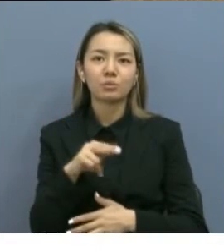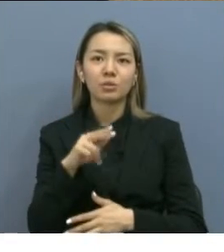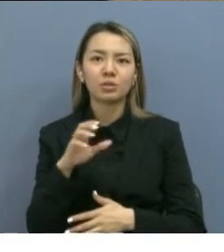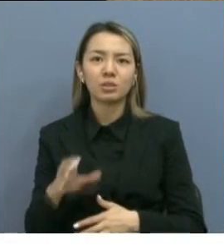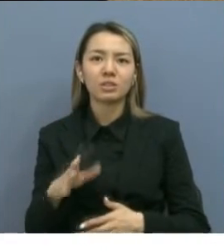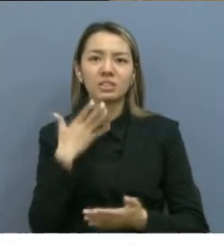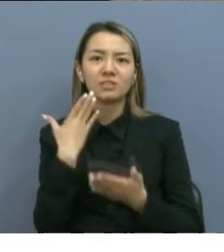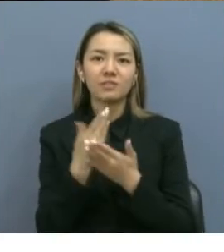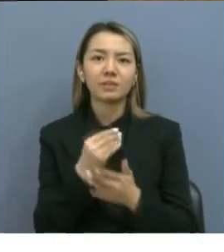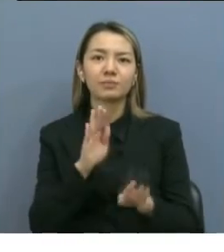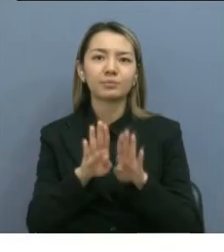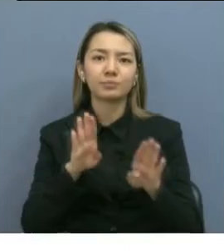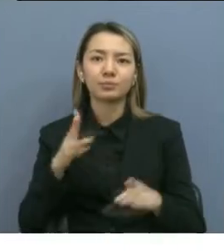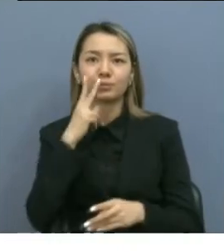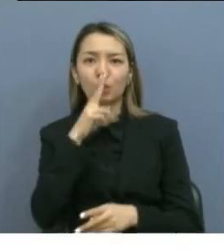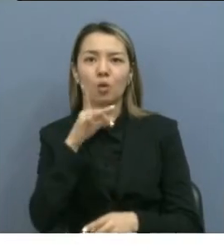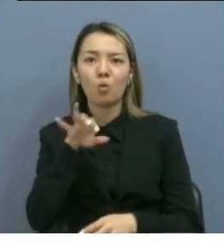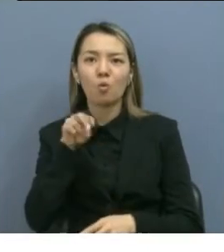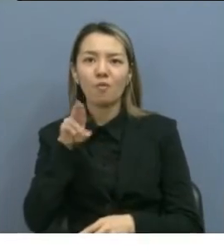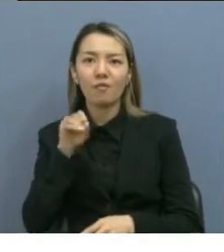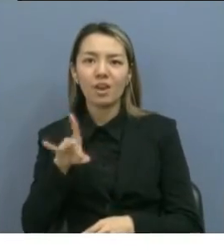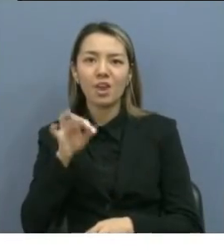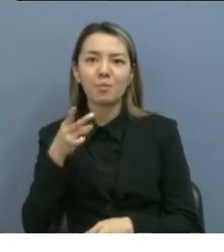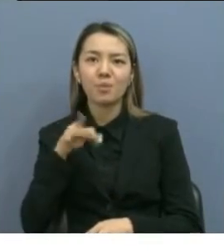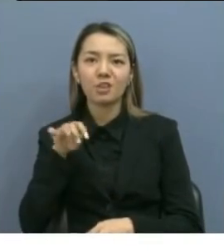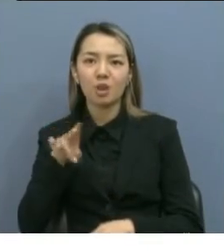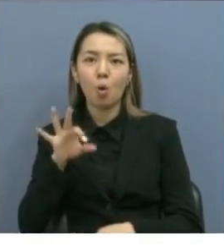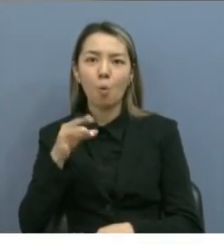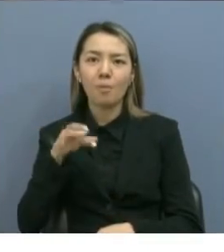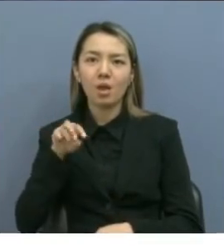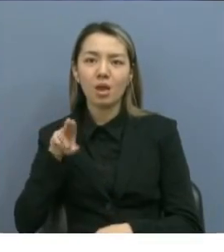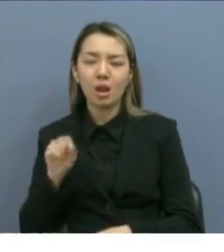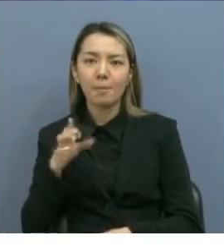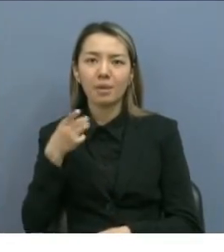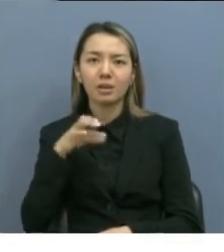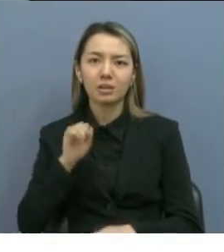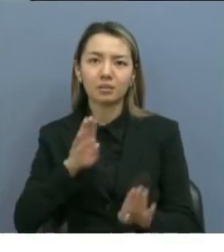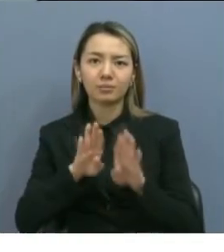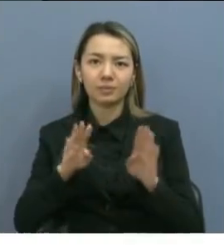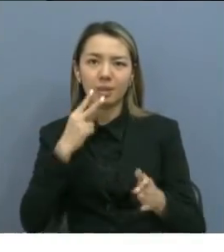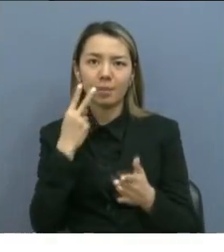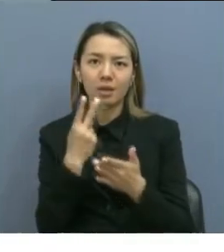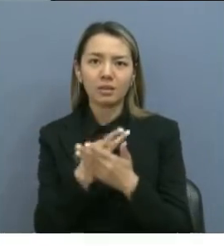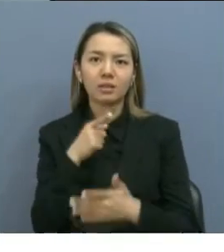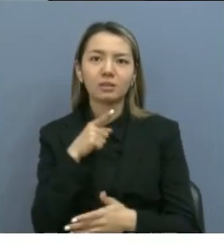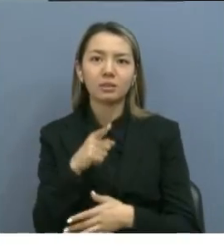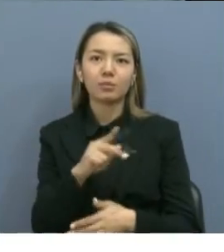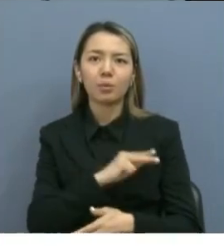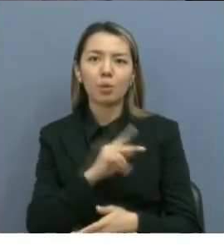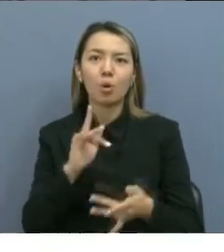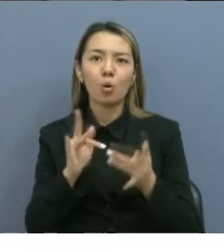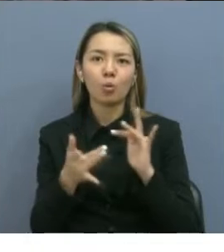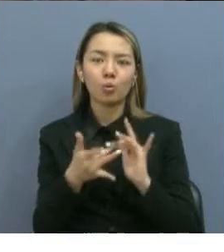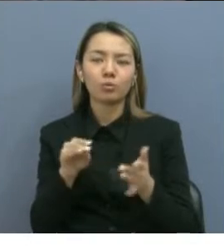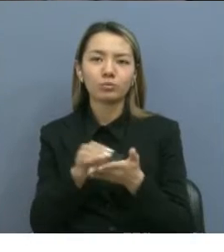өз экспозицияларын қашықтан Лувр, Эрмитаж, Вена операсы, Британ мұражайы ұсынды. Онлайн Эрмитаждың жұмысын Google